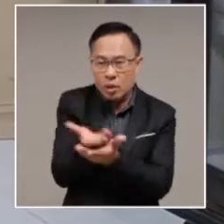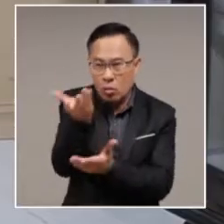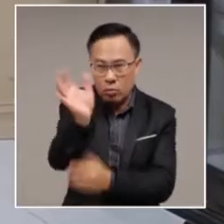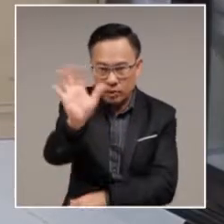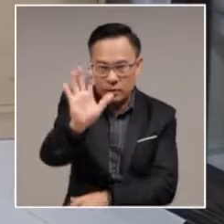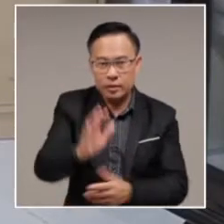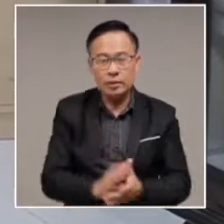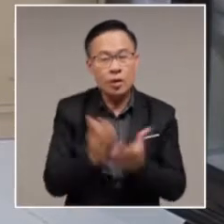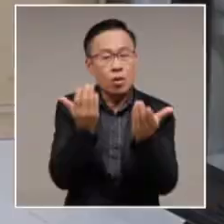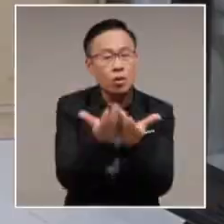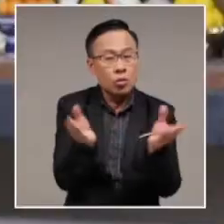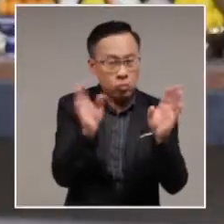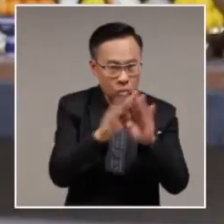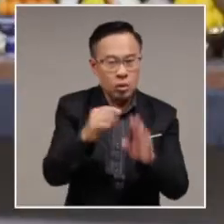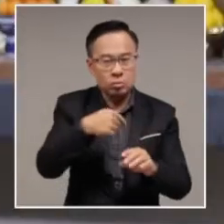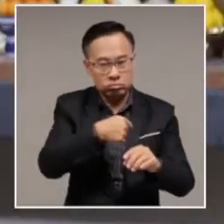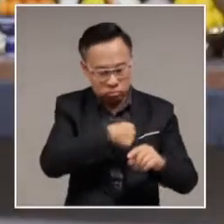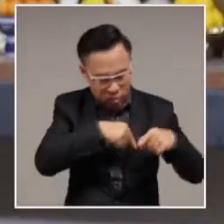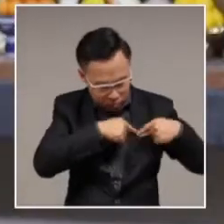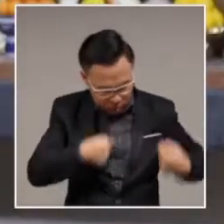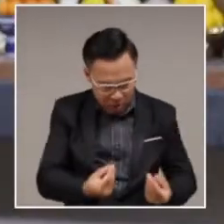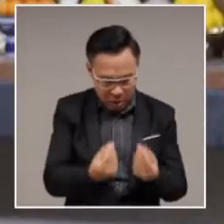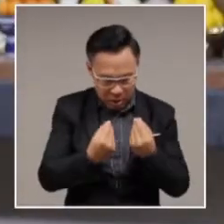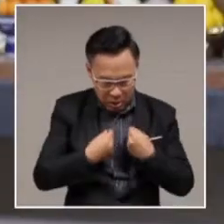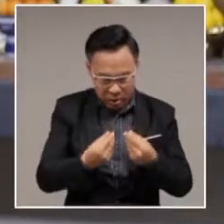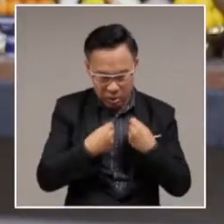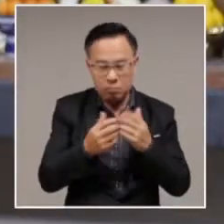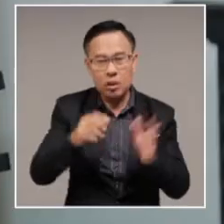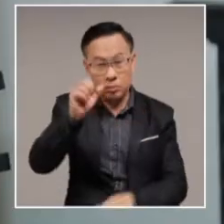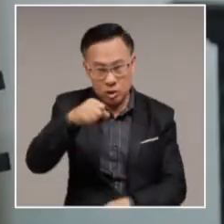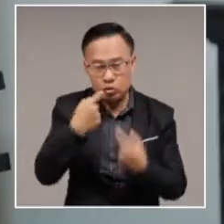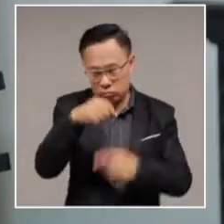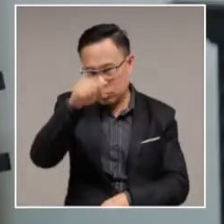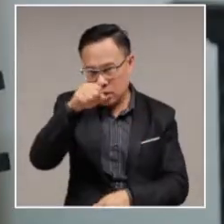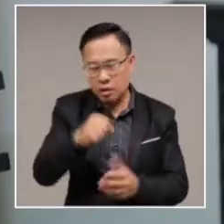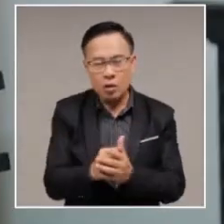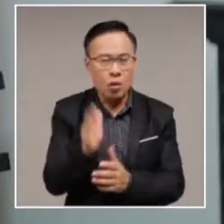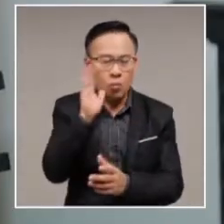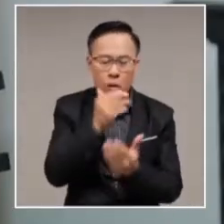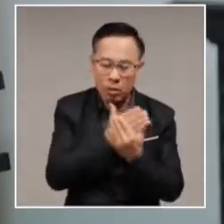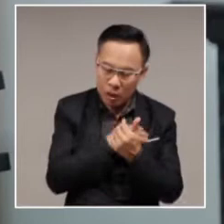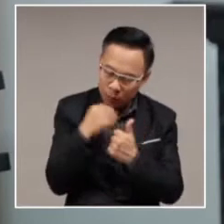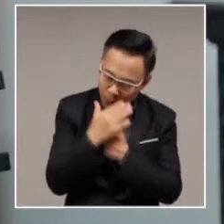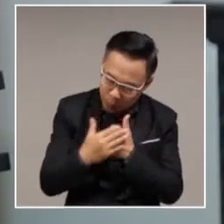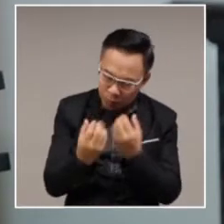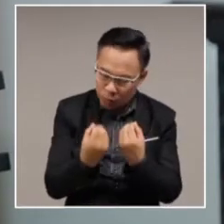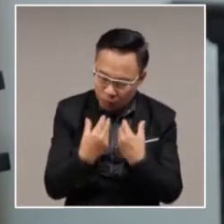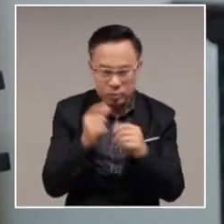แปลว่าครอบครัวของเราเนี่ยคอยให้กำลังใจเราตลอดเลย ค่ะในช่วงดีที่ป้ารักและเมตตา